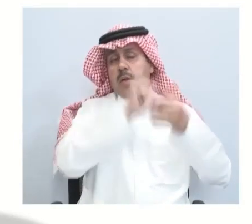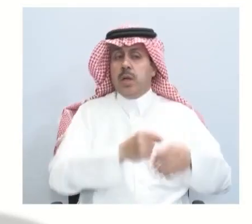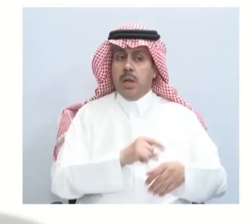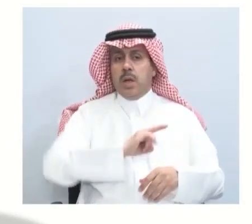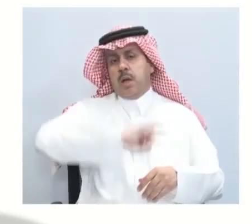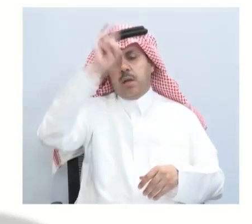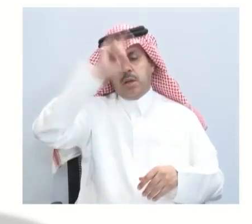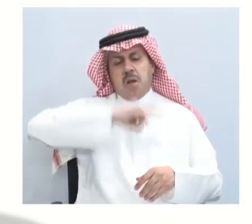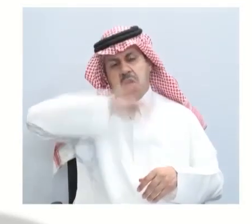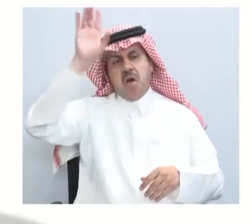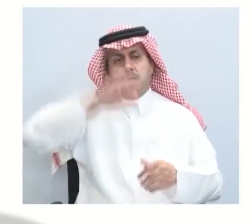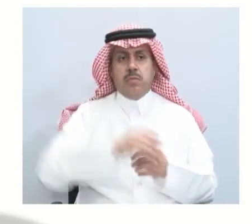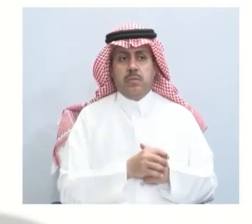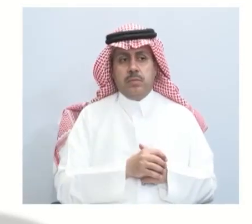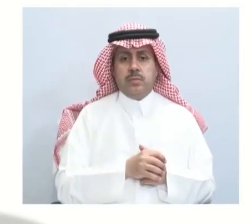قسمته